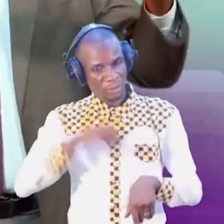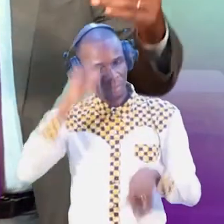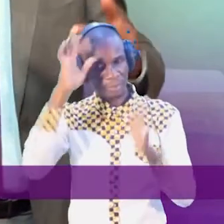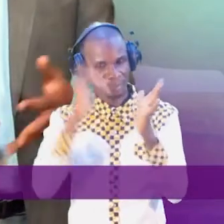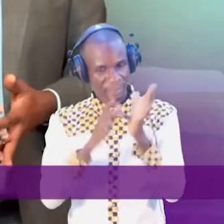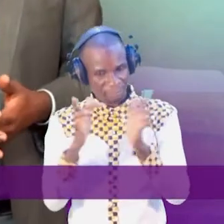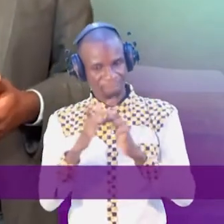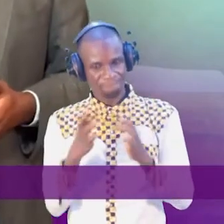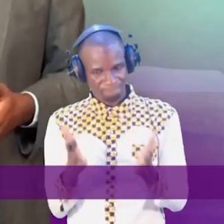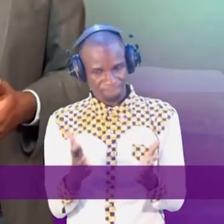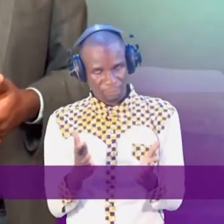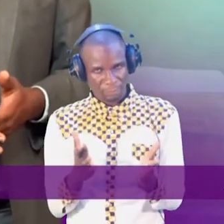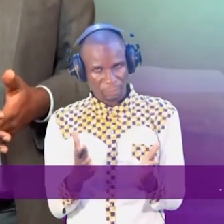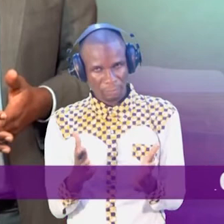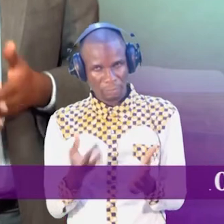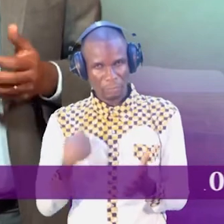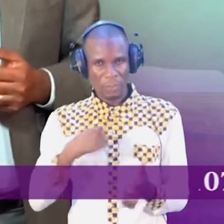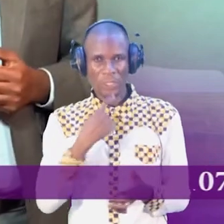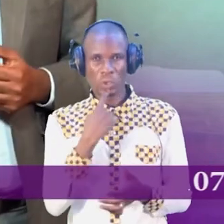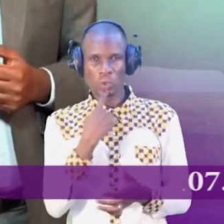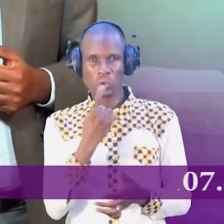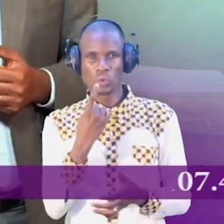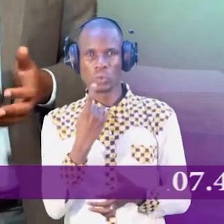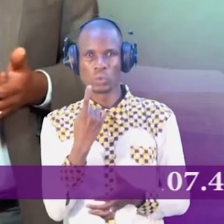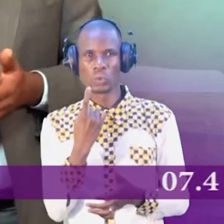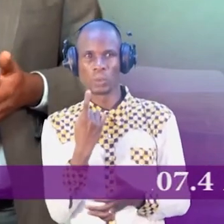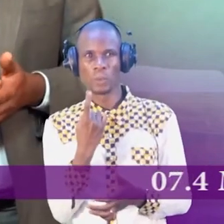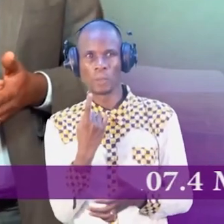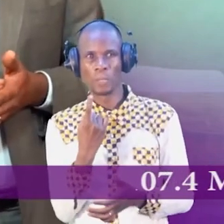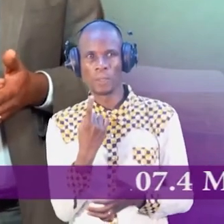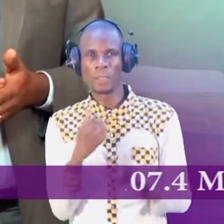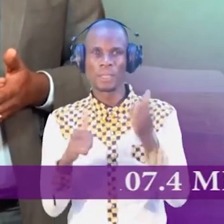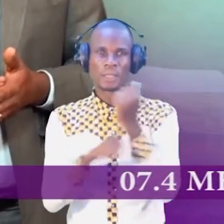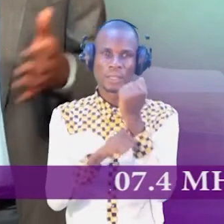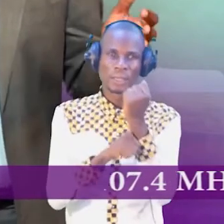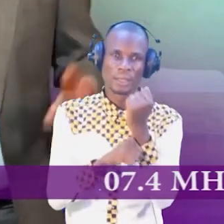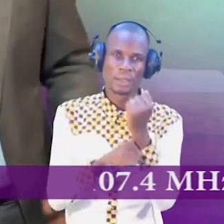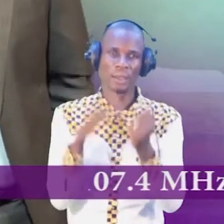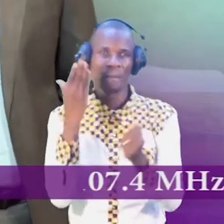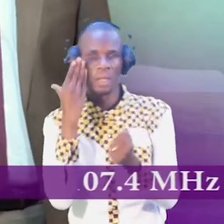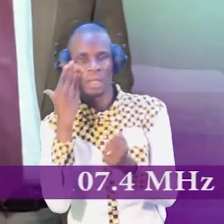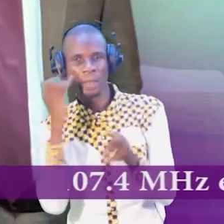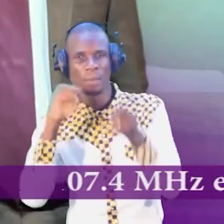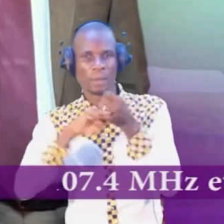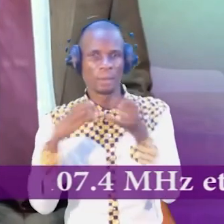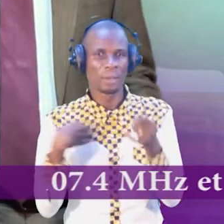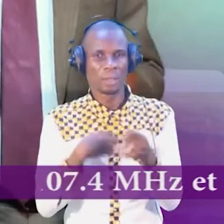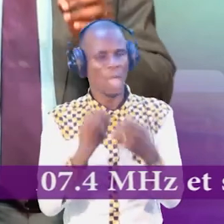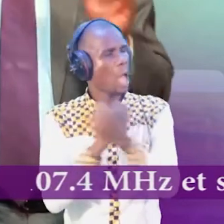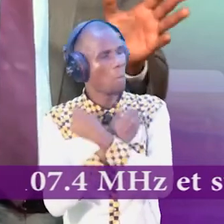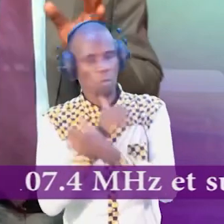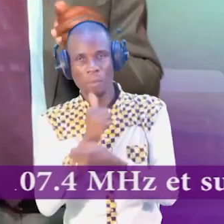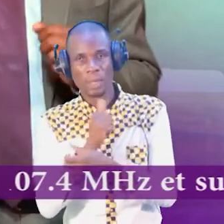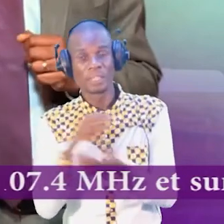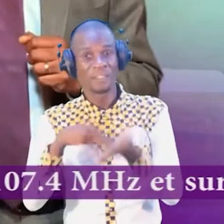Tala epai wapi motema molayi ya basantu ezali. Bao bazali kobatela mibeko na Nzambe pe kondima na Yesu. Bazali kobatela